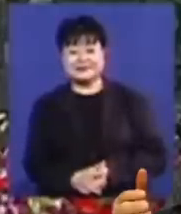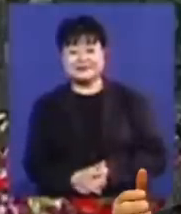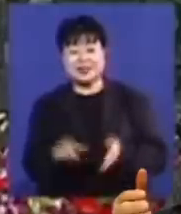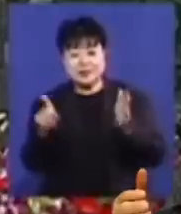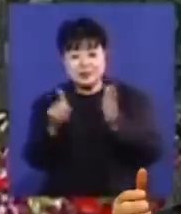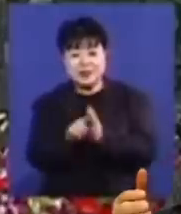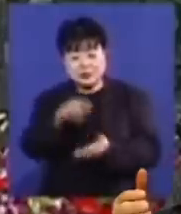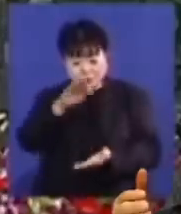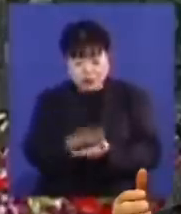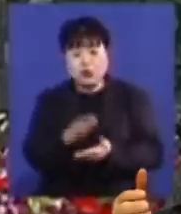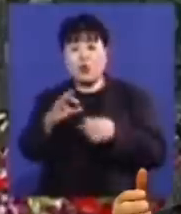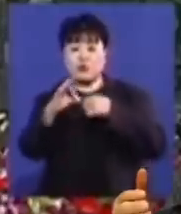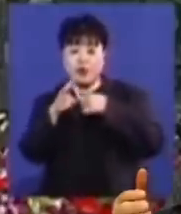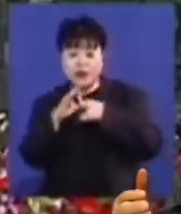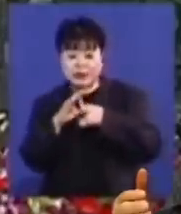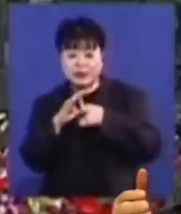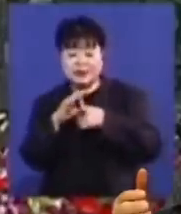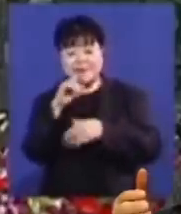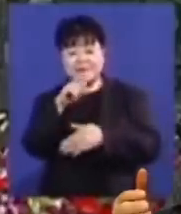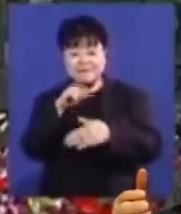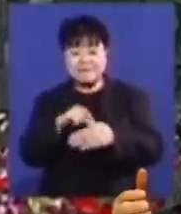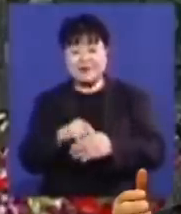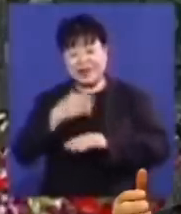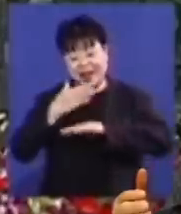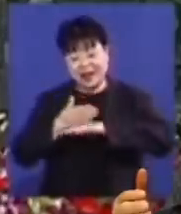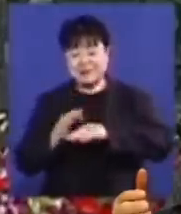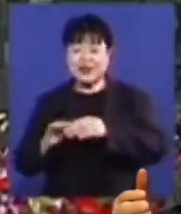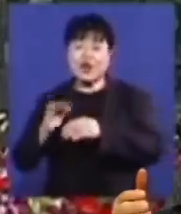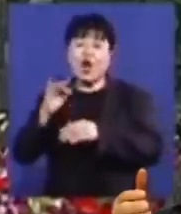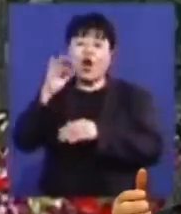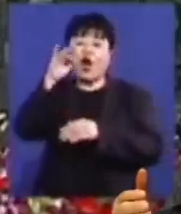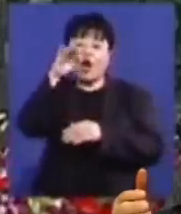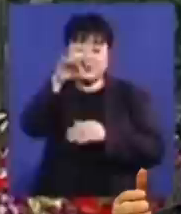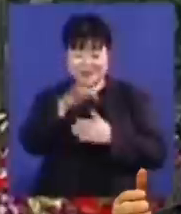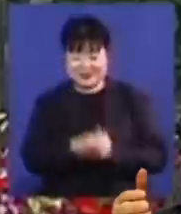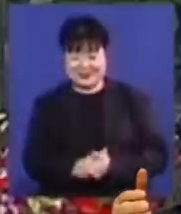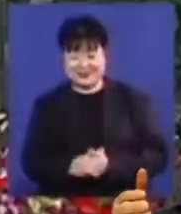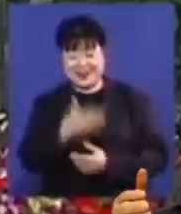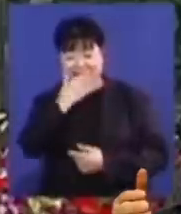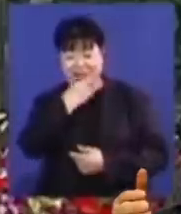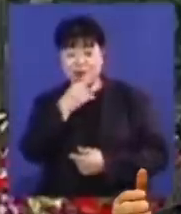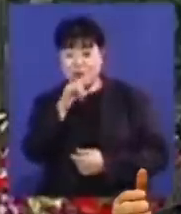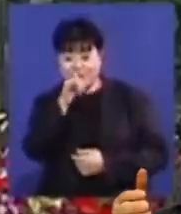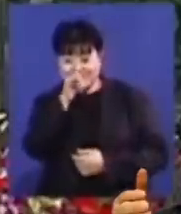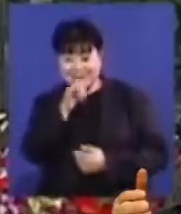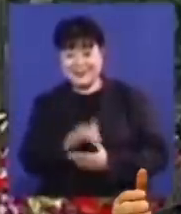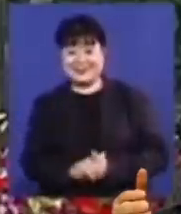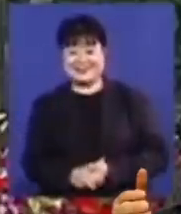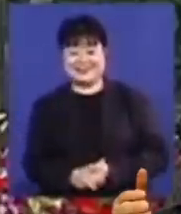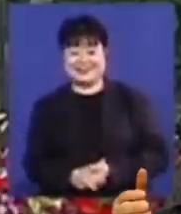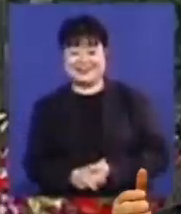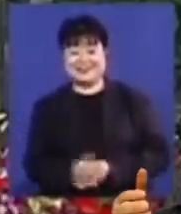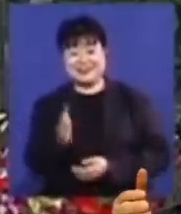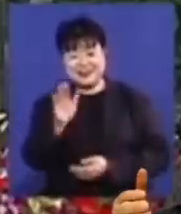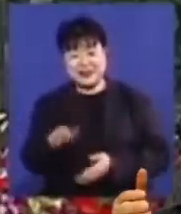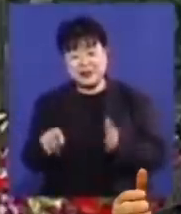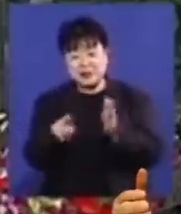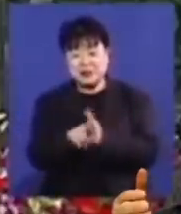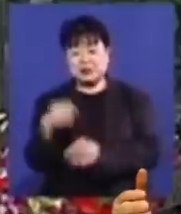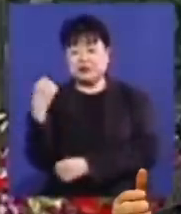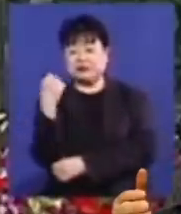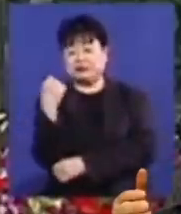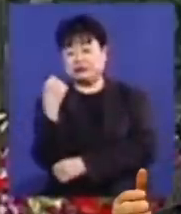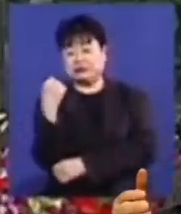믿음이 뜨거우면 마음에 감사도 넘치고 행복해요. 그런데 믿음이